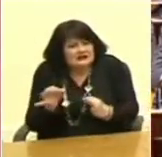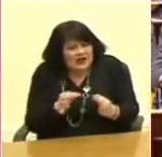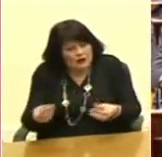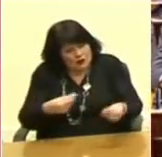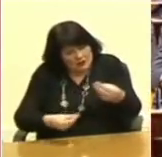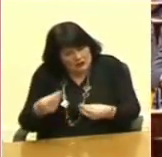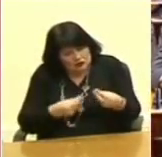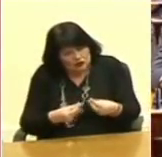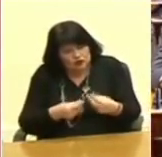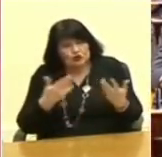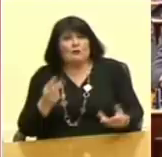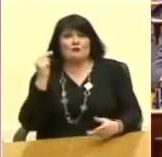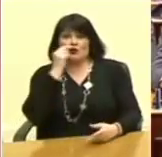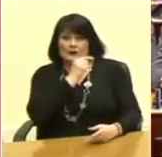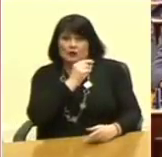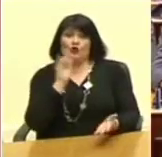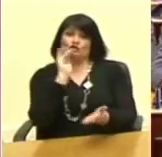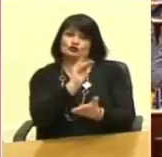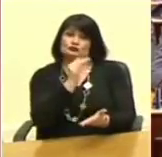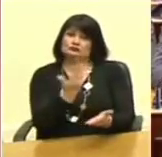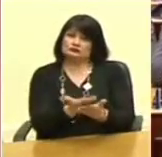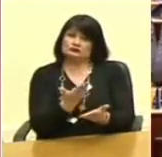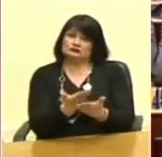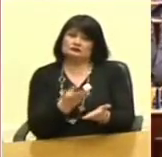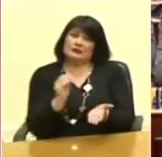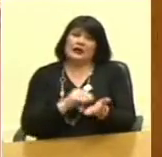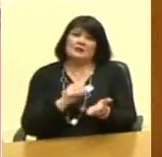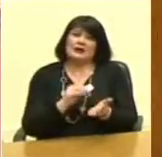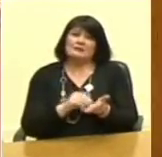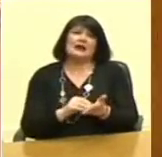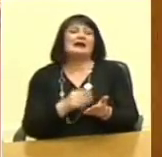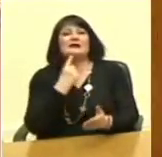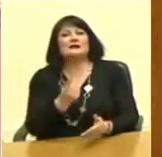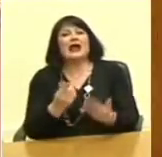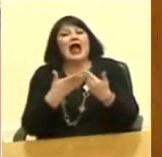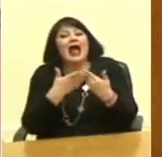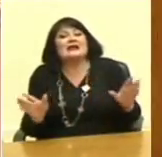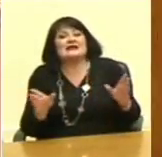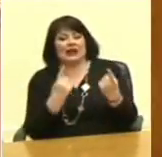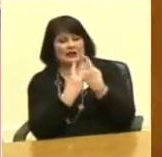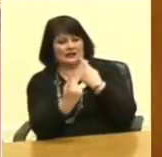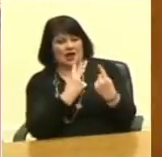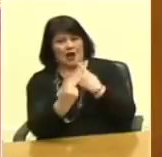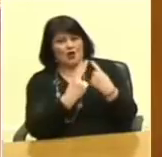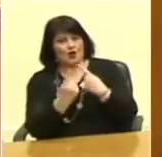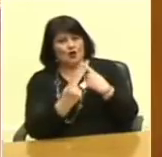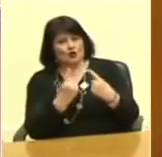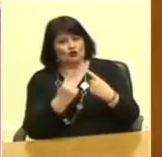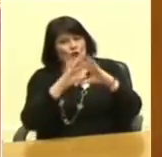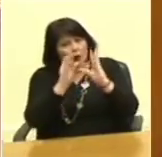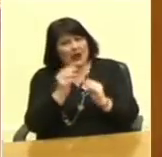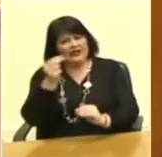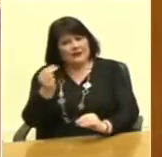ενώ ο Πρωθυπουργός έχει ζητήσει επανειλημμένα να γίνει ένας δημόσιος διάλογος για όλα αυτά τα